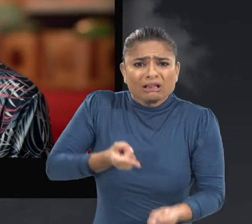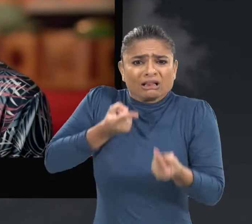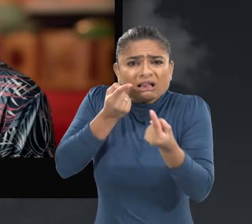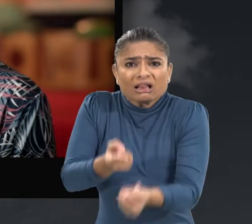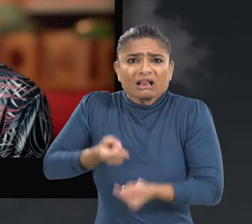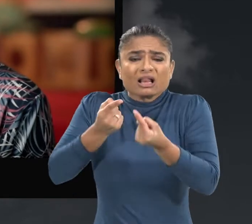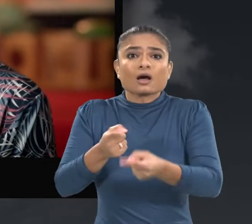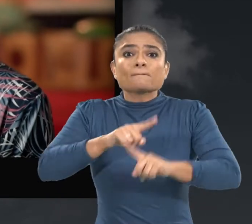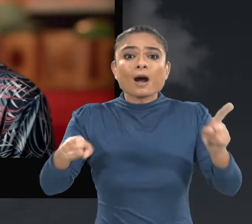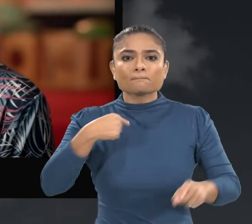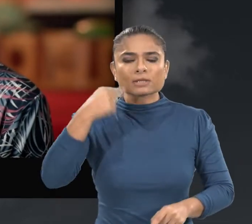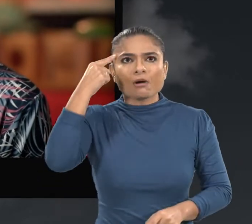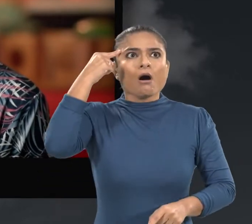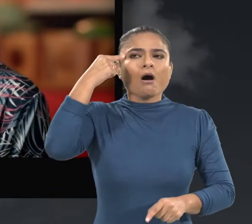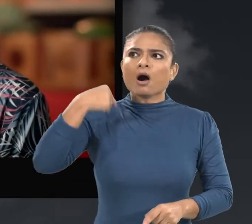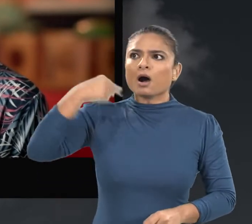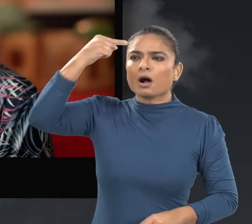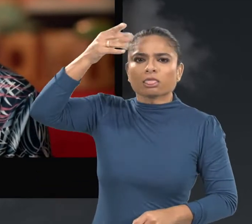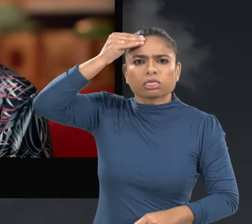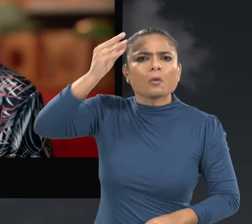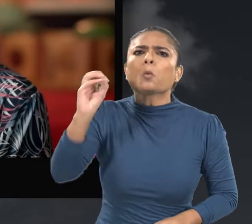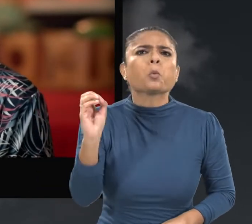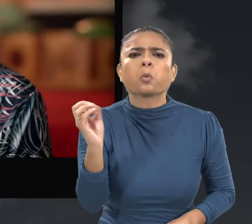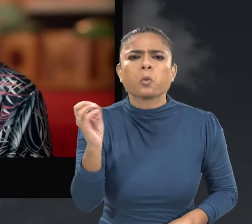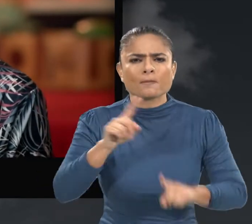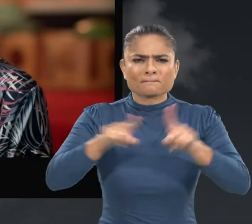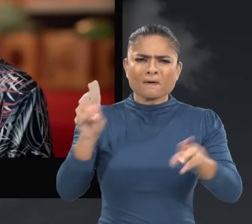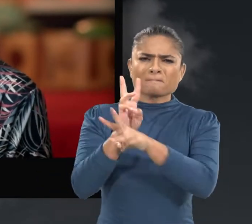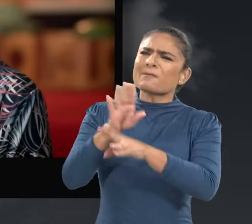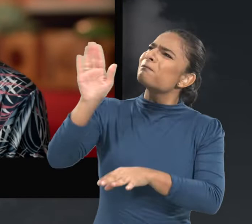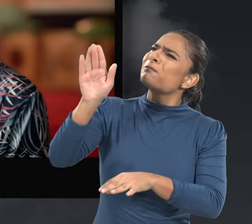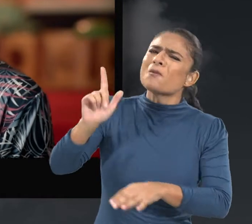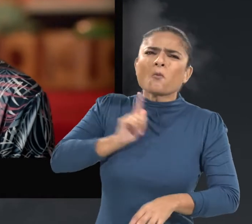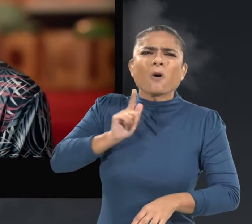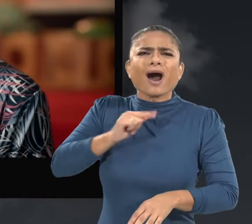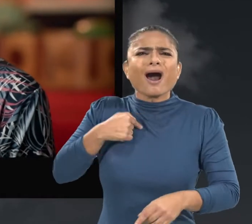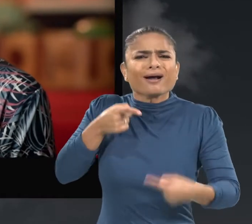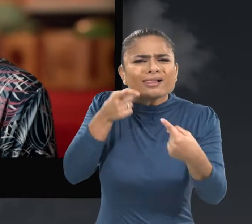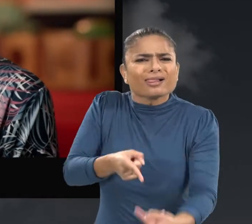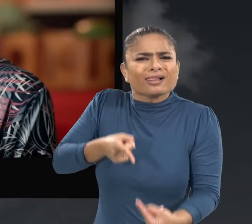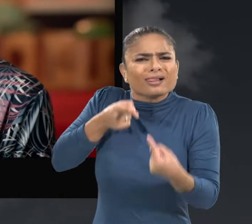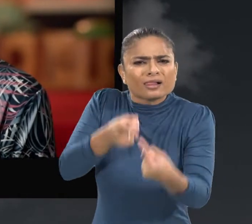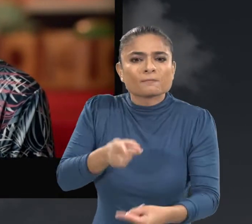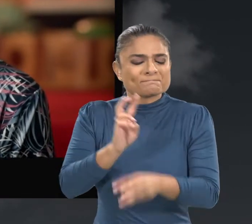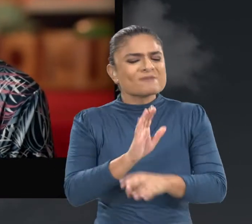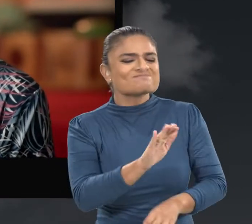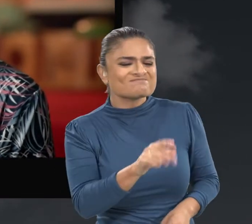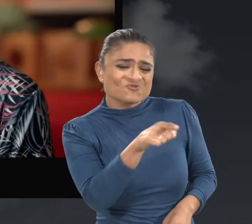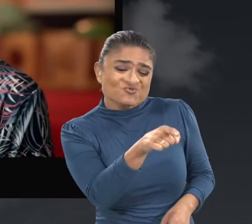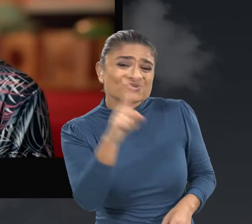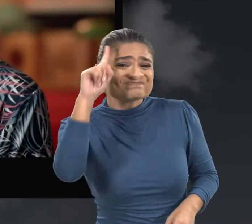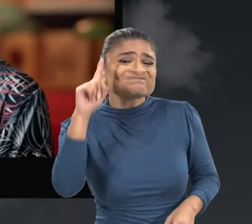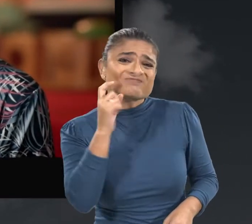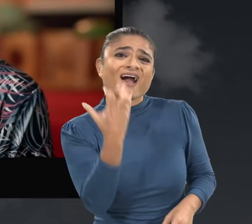begin het ek nie geweet ek het 'n leerprobleem nie. Ek het vir my ma gevra, hoekom leer ek so swaar? Toe verduidelik my ma vir my dat ek